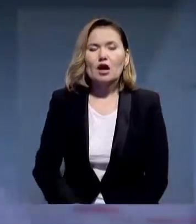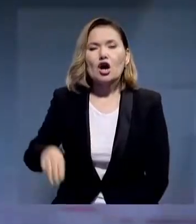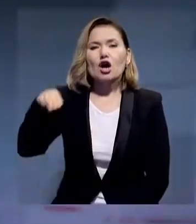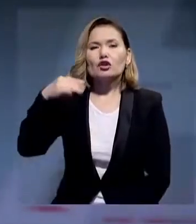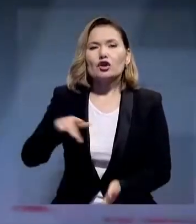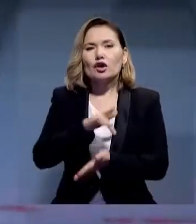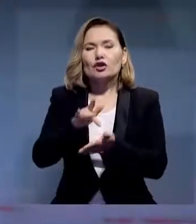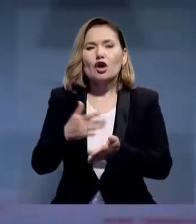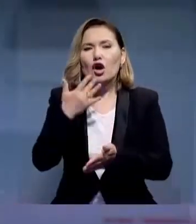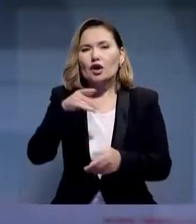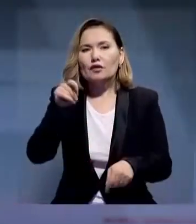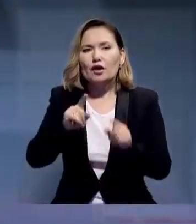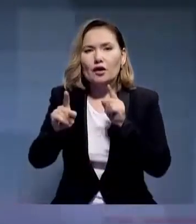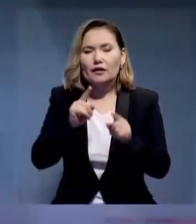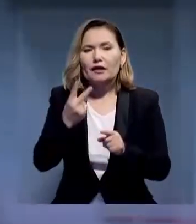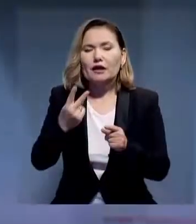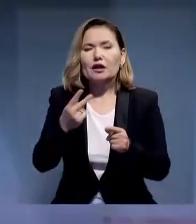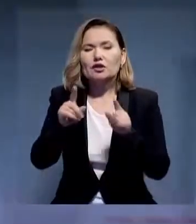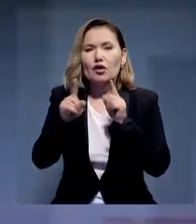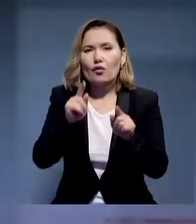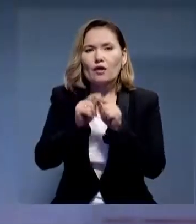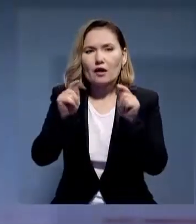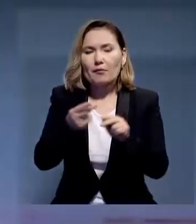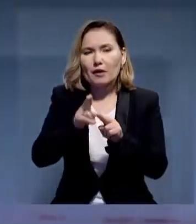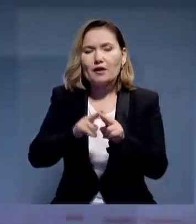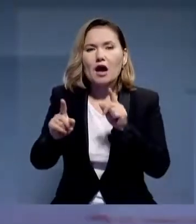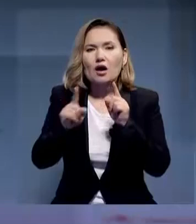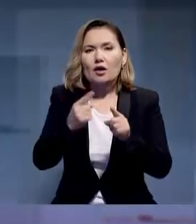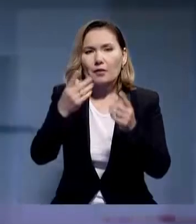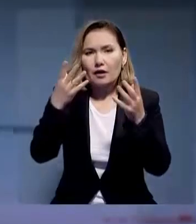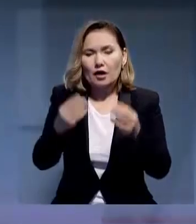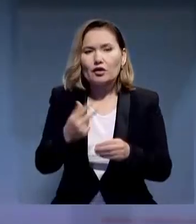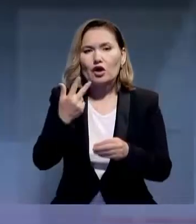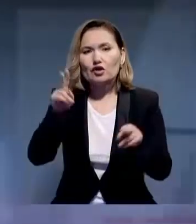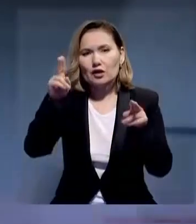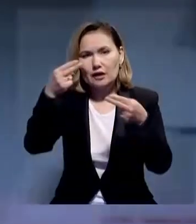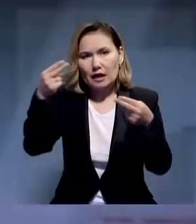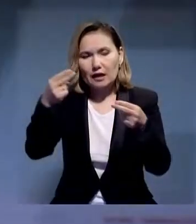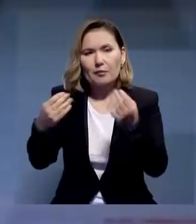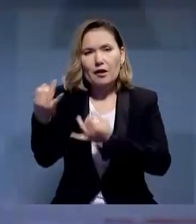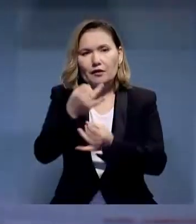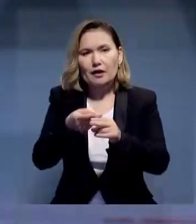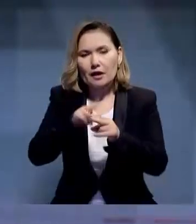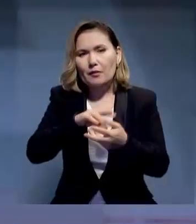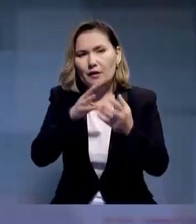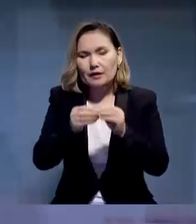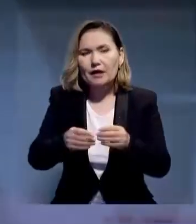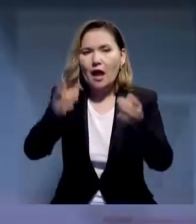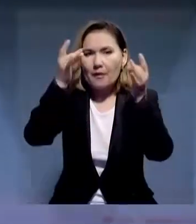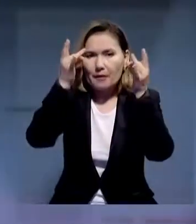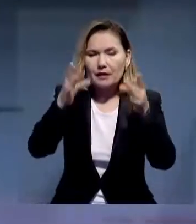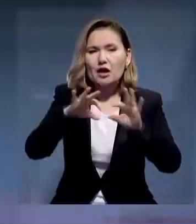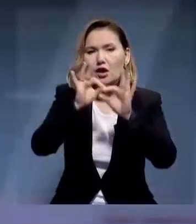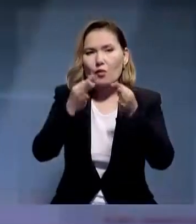Түркістанда ұлттық құрылтайдың екінші отырысы өтіп жатыр. Алқалы жиынның алғашқы күні үш тақырып талқыға түсті. Қоғамдық консолидация, мәдениет,